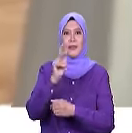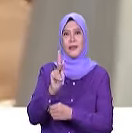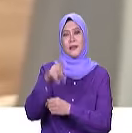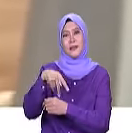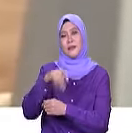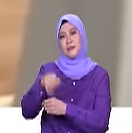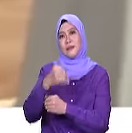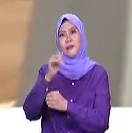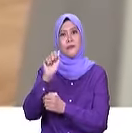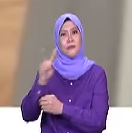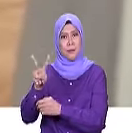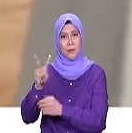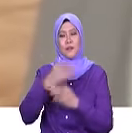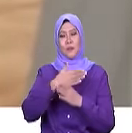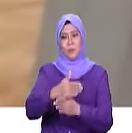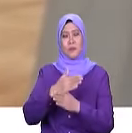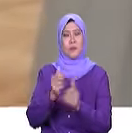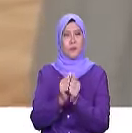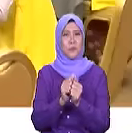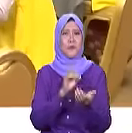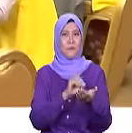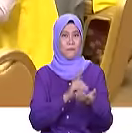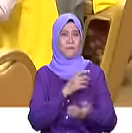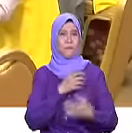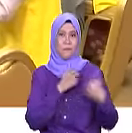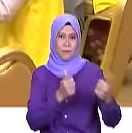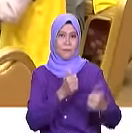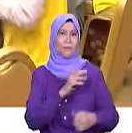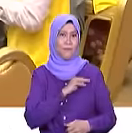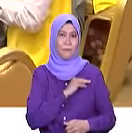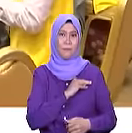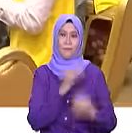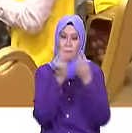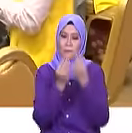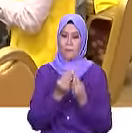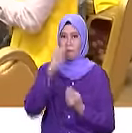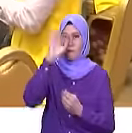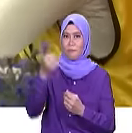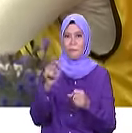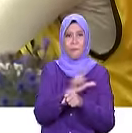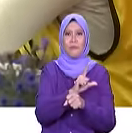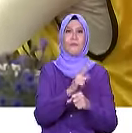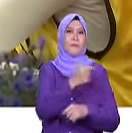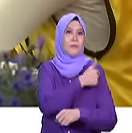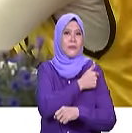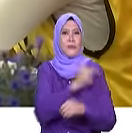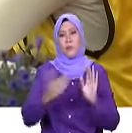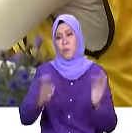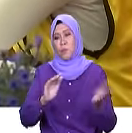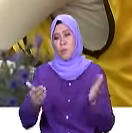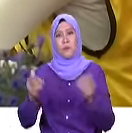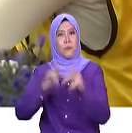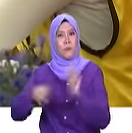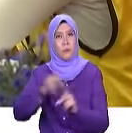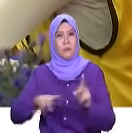JKJAV yang turut dikongsi Dr. Adham menunjukkan Putrajaya mendahului kadar pemberian dos lengkap vaksin berbanding jumlah